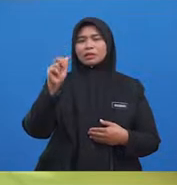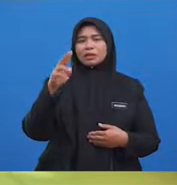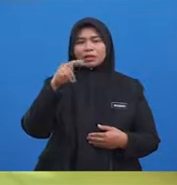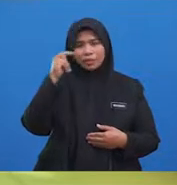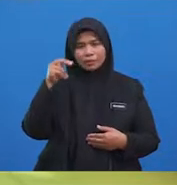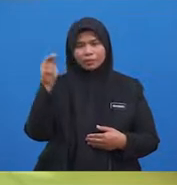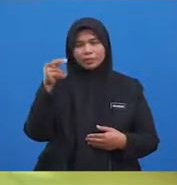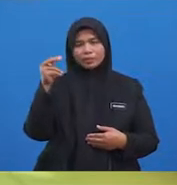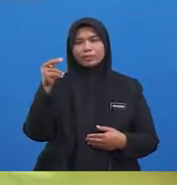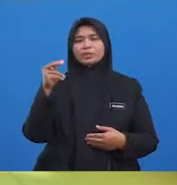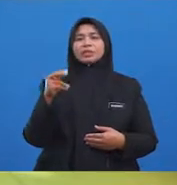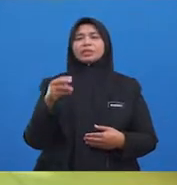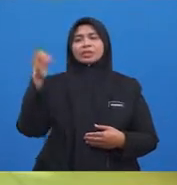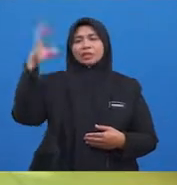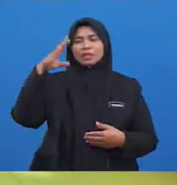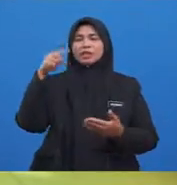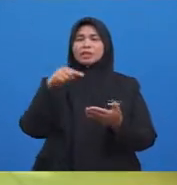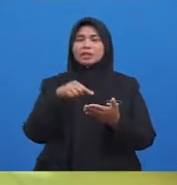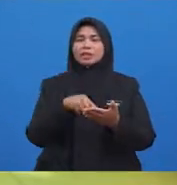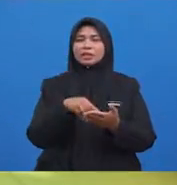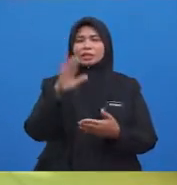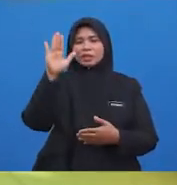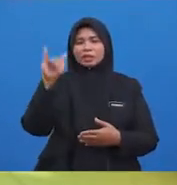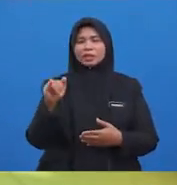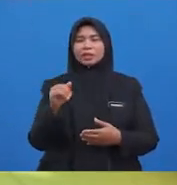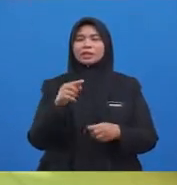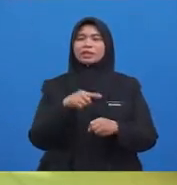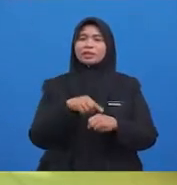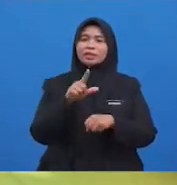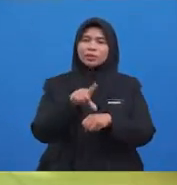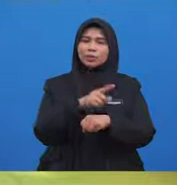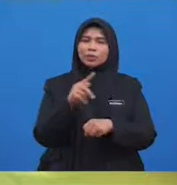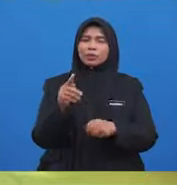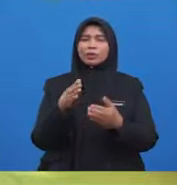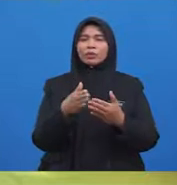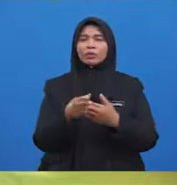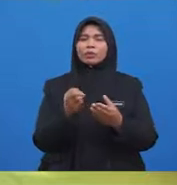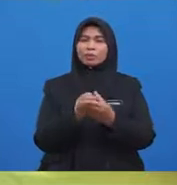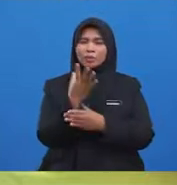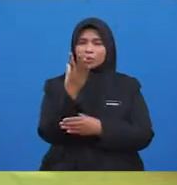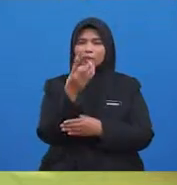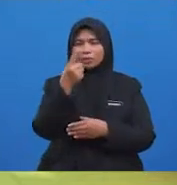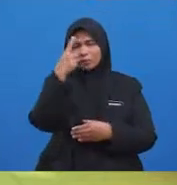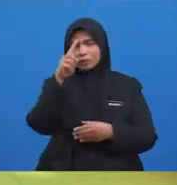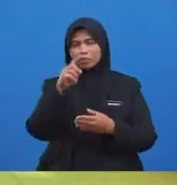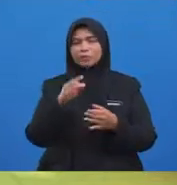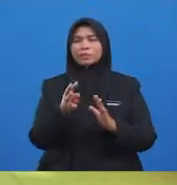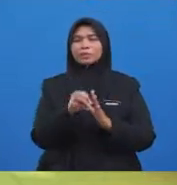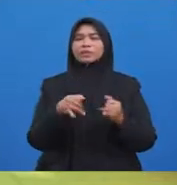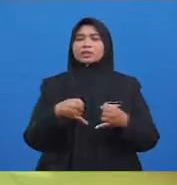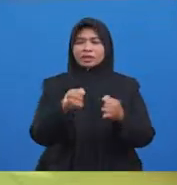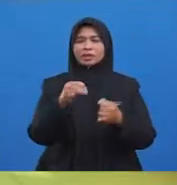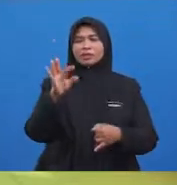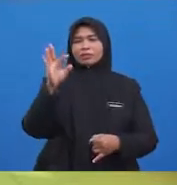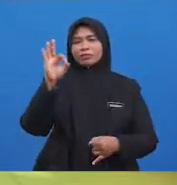cahaya acara ungguhnya Yan digunakan oleh tumbuhan untuk menjalankan